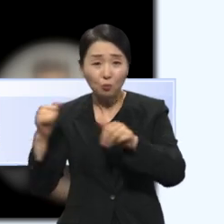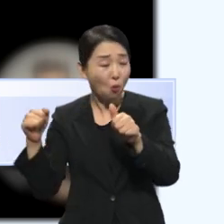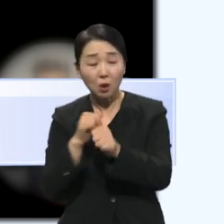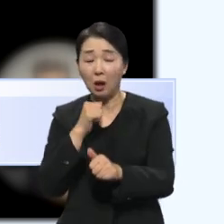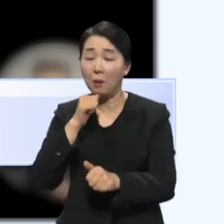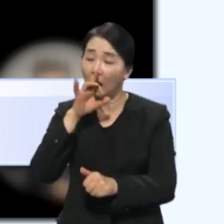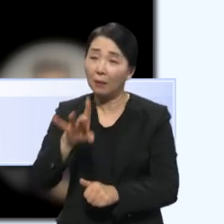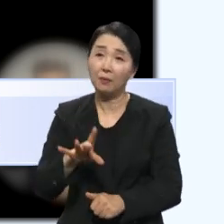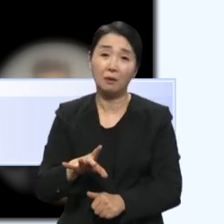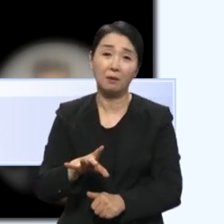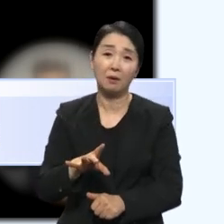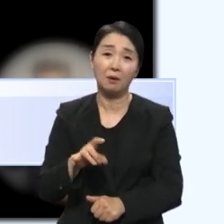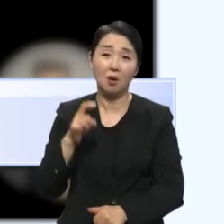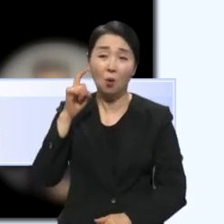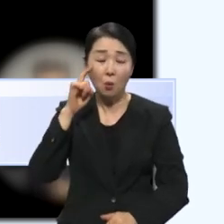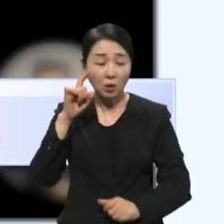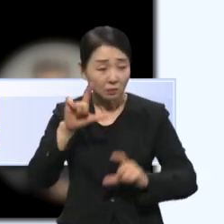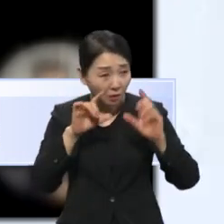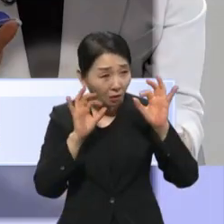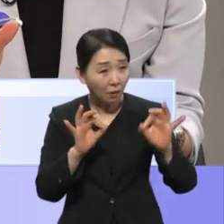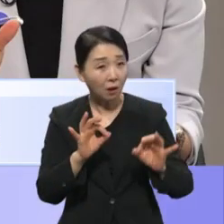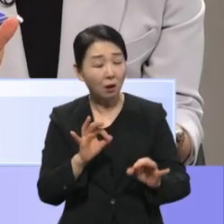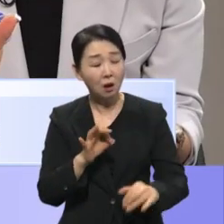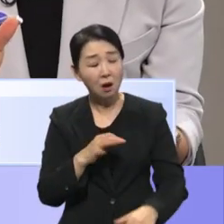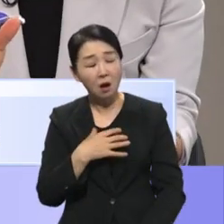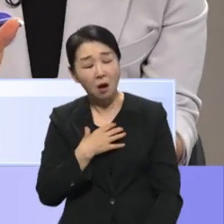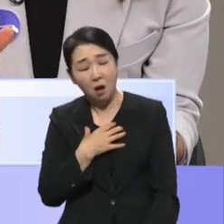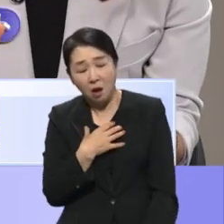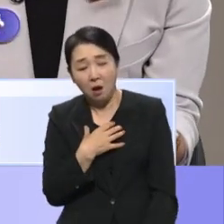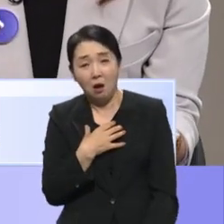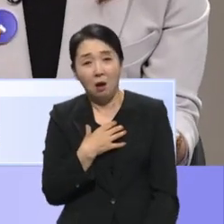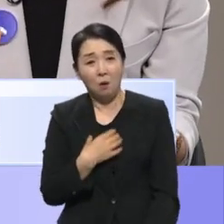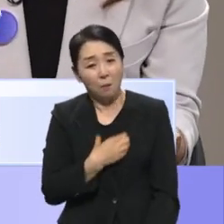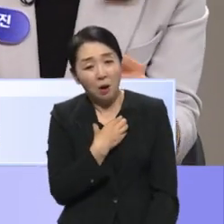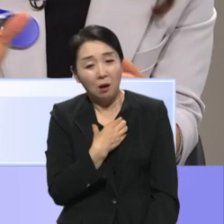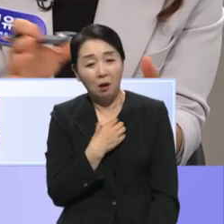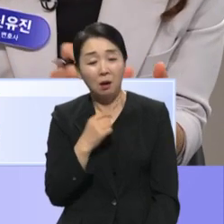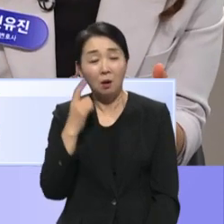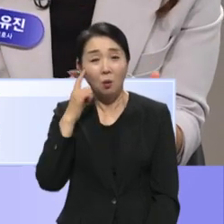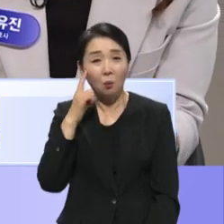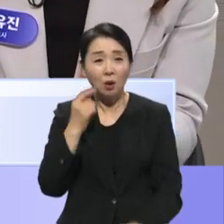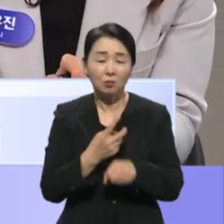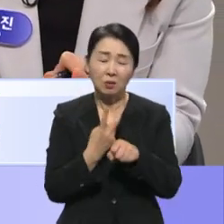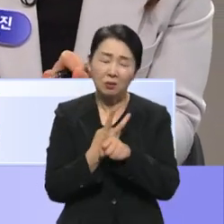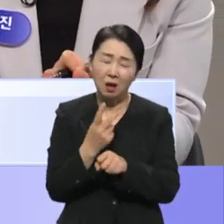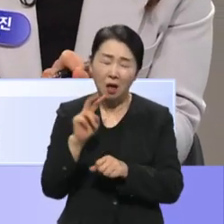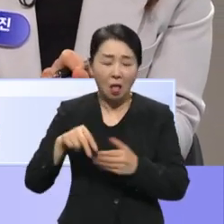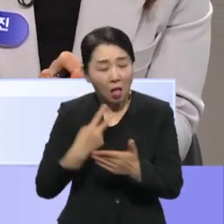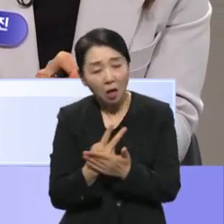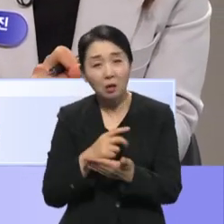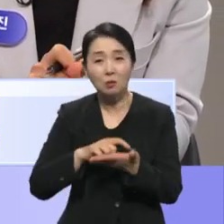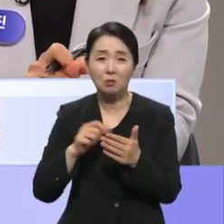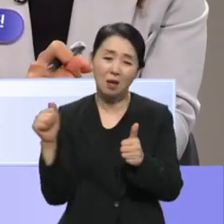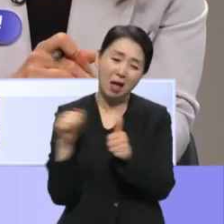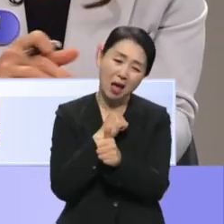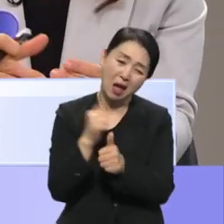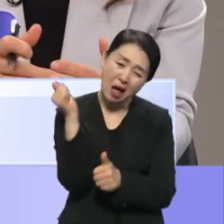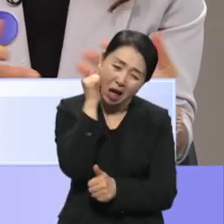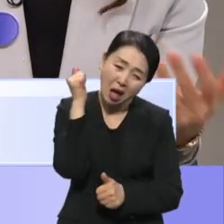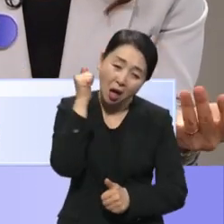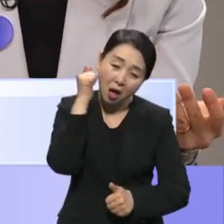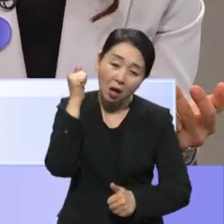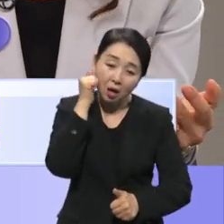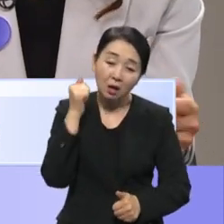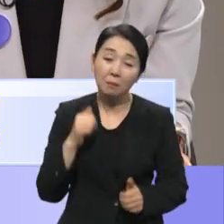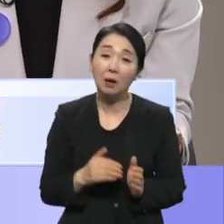정말끔찍한상황입니다. 피해자는자신이 두세시간동안의식을잃을정도로구타당했다고진술